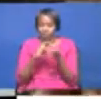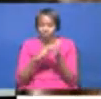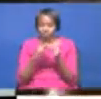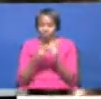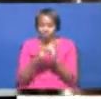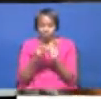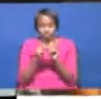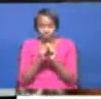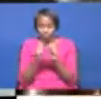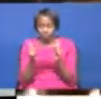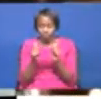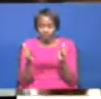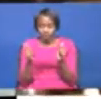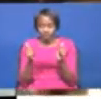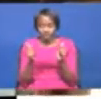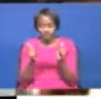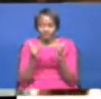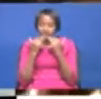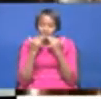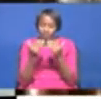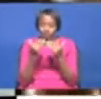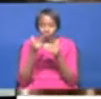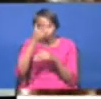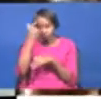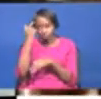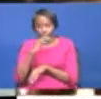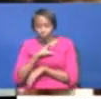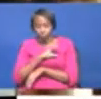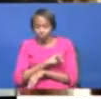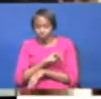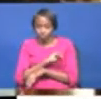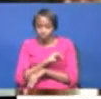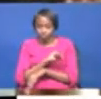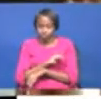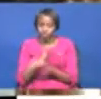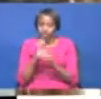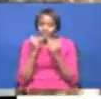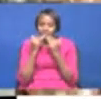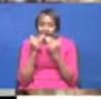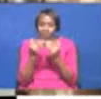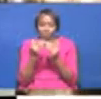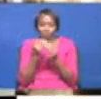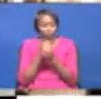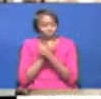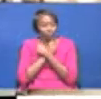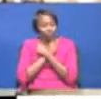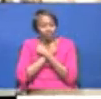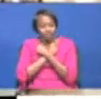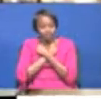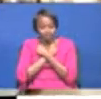zaidi. Nawapongeza kwa utulivu wenu, nawashukuru kwa upendo mkubwa. Kisha